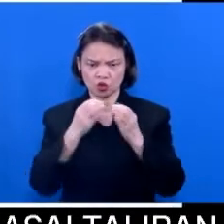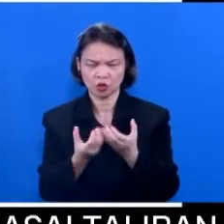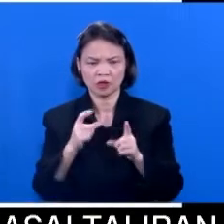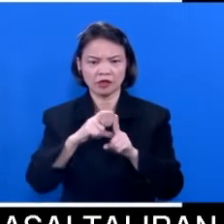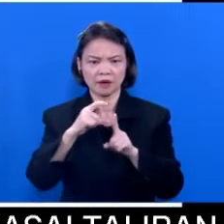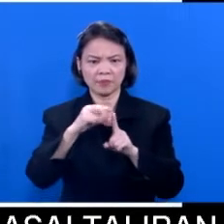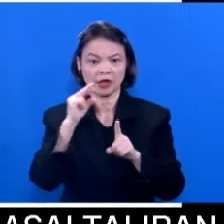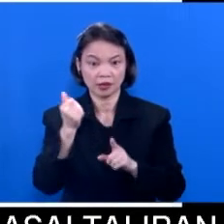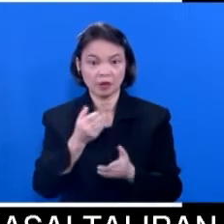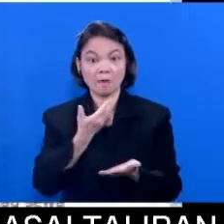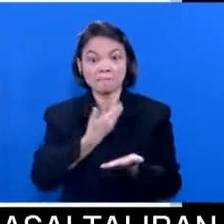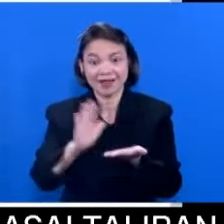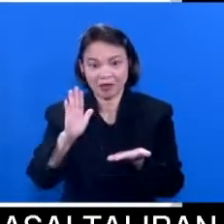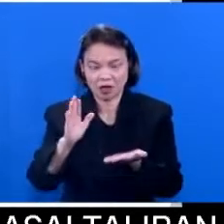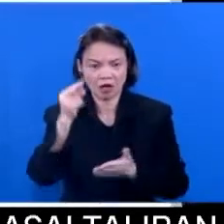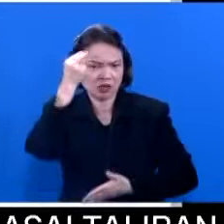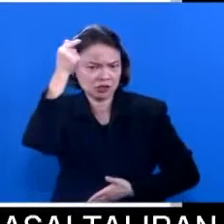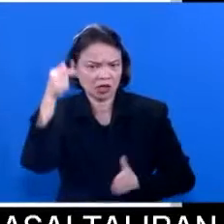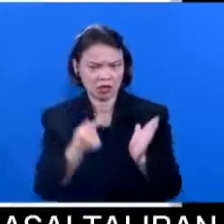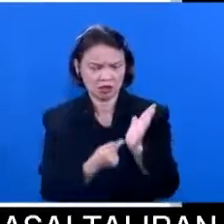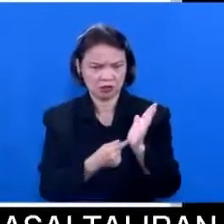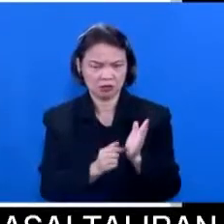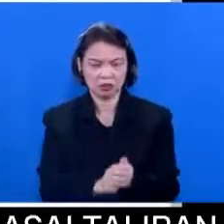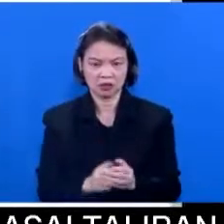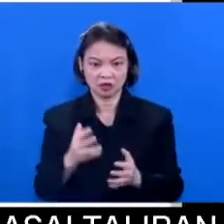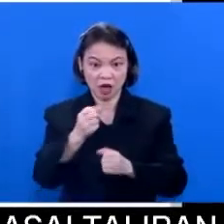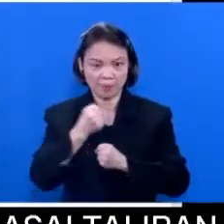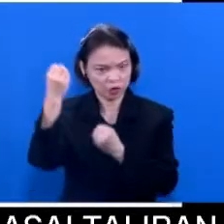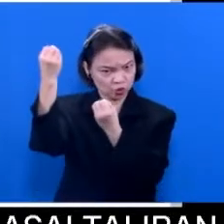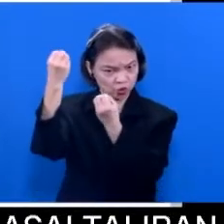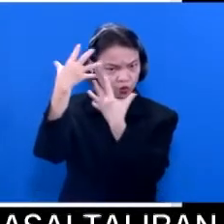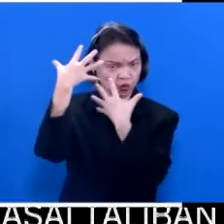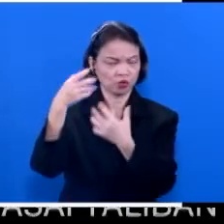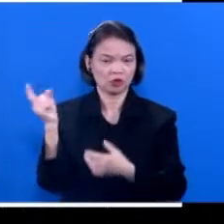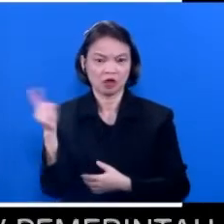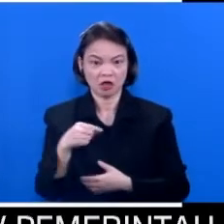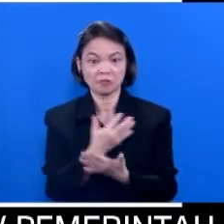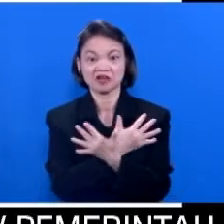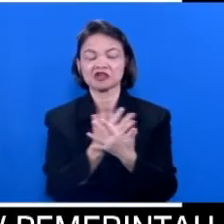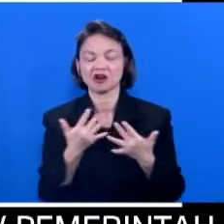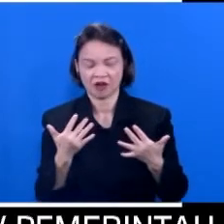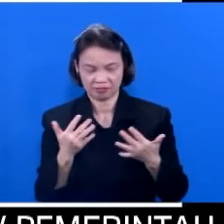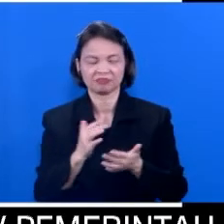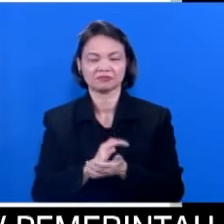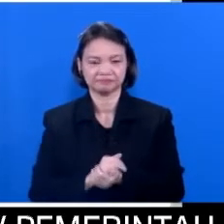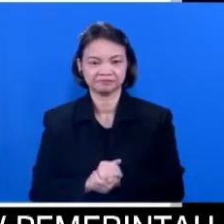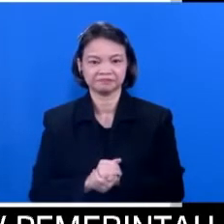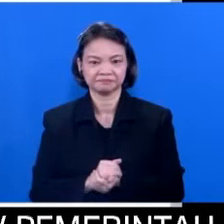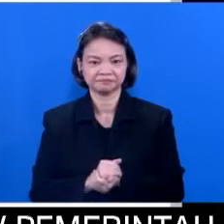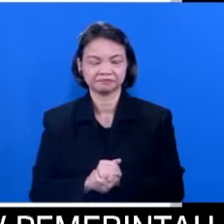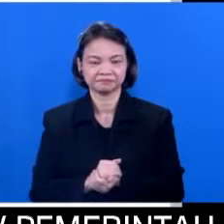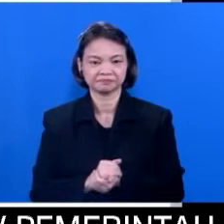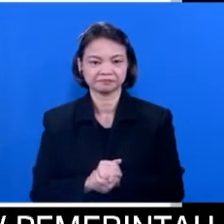akhirnya membatalkan rencana ini dengan alasan mendapatkan aspirasi dan masukan dari masyarakat. Tim Liputan CNN Indonesia.